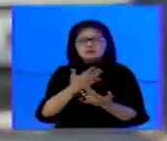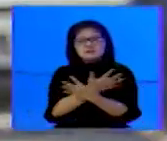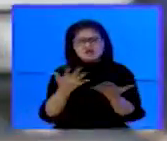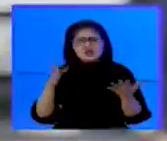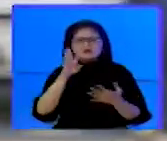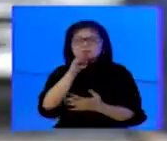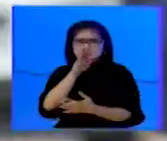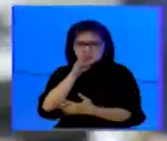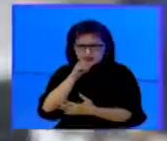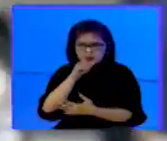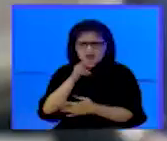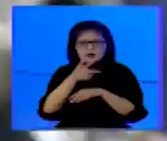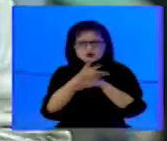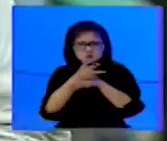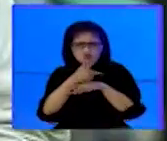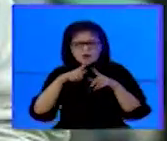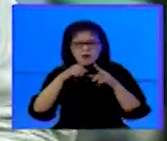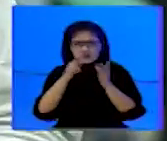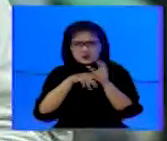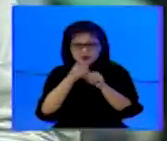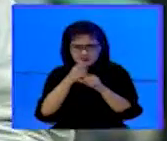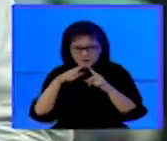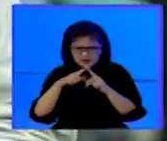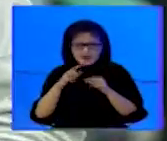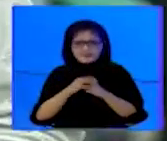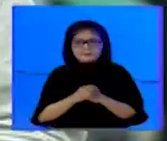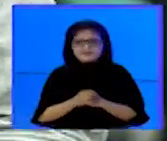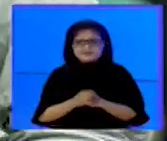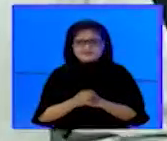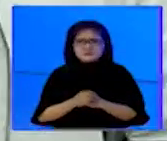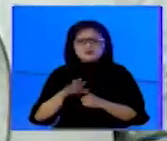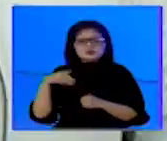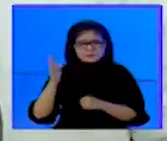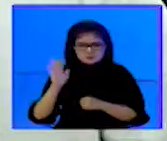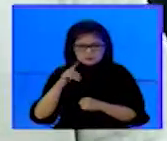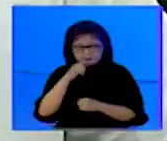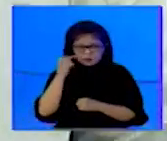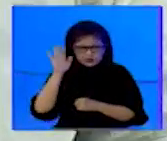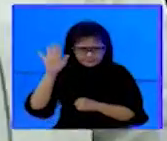dan juru kamera Raga Firdaus, beserta Heru Tri Yuniarto. Sampai jumpa pekan depan.